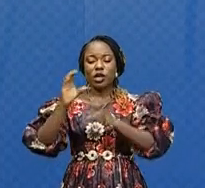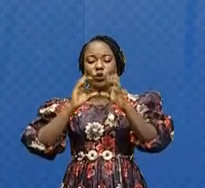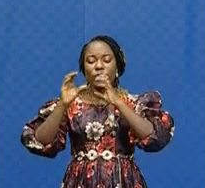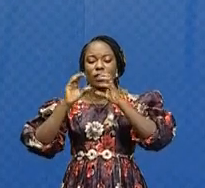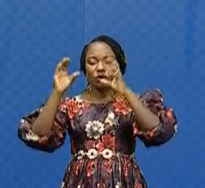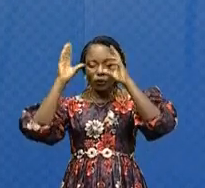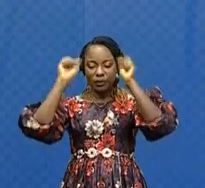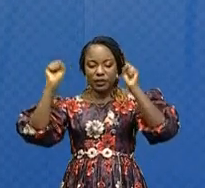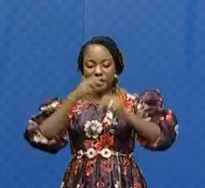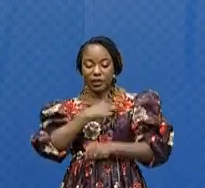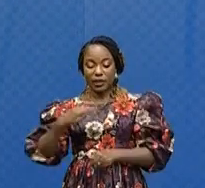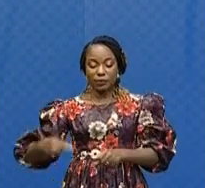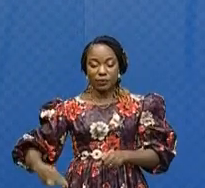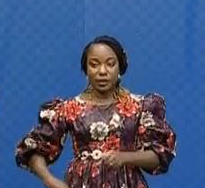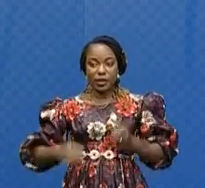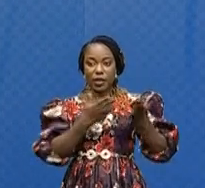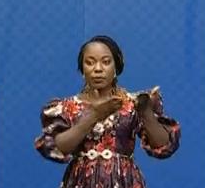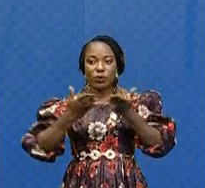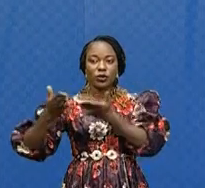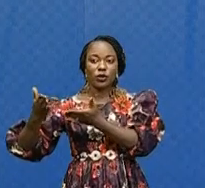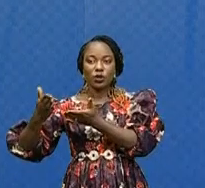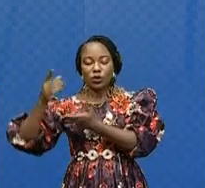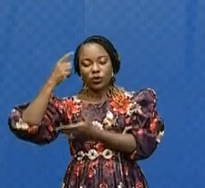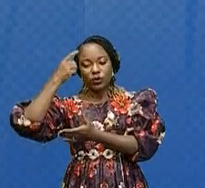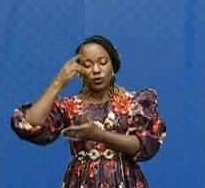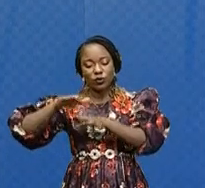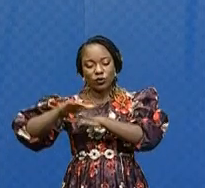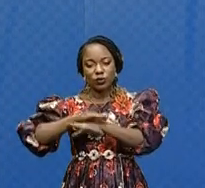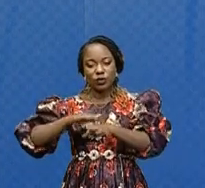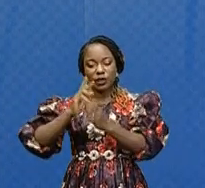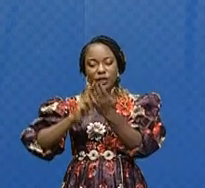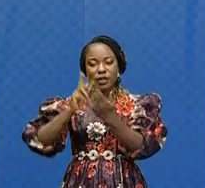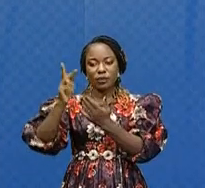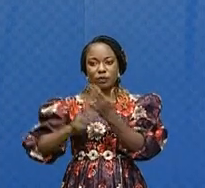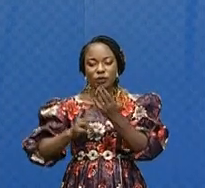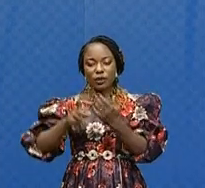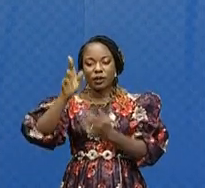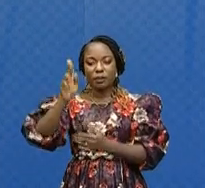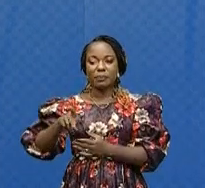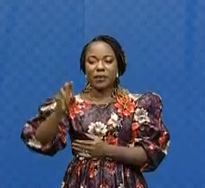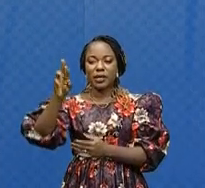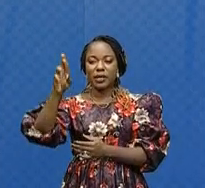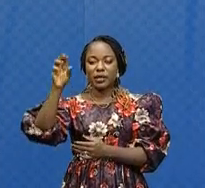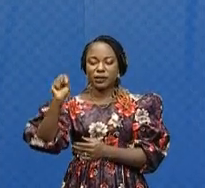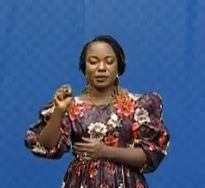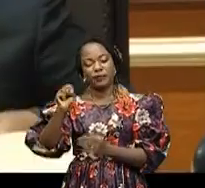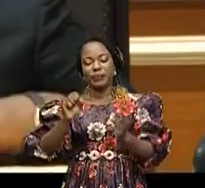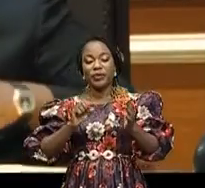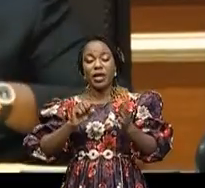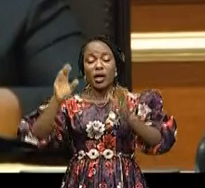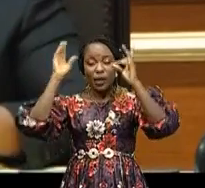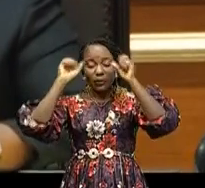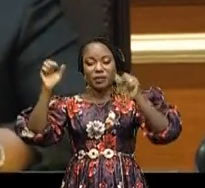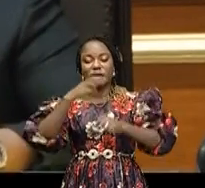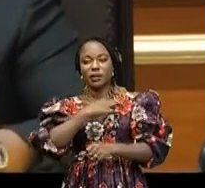président de la République a porté sur le contraint dans la mise en œuvre du projet PERS. Le président de la République a rappelé